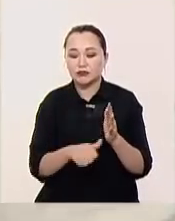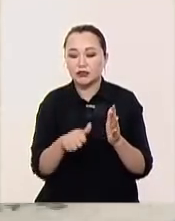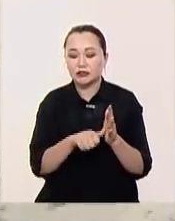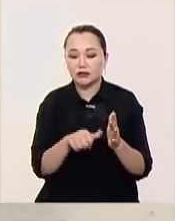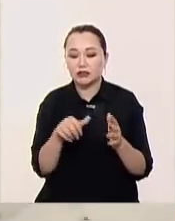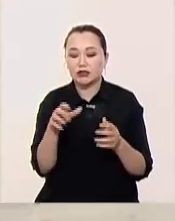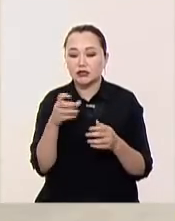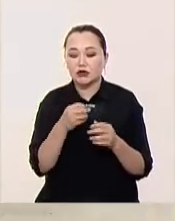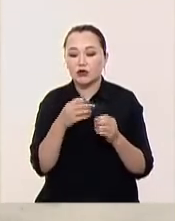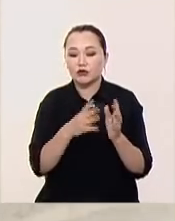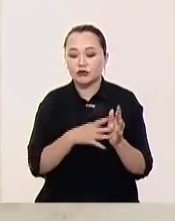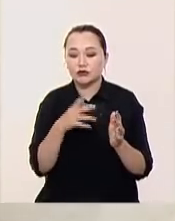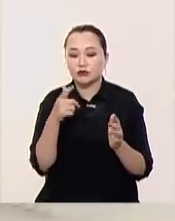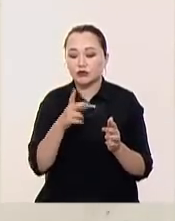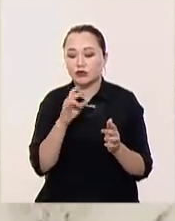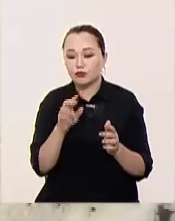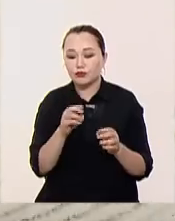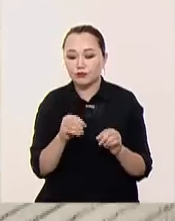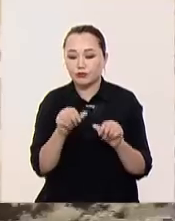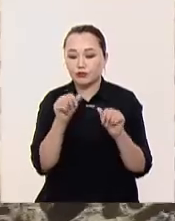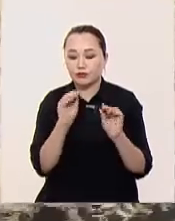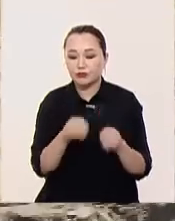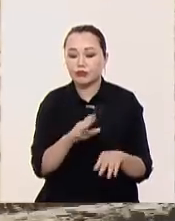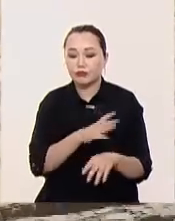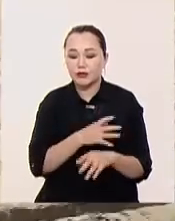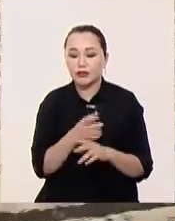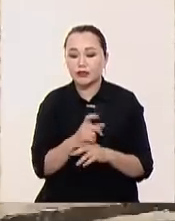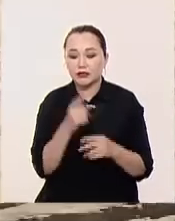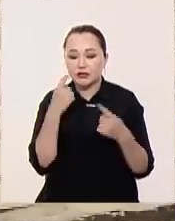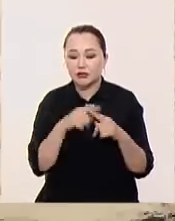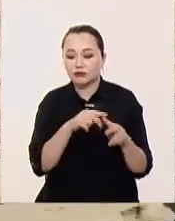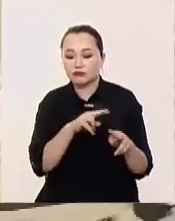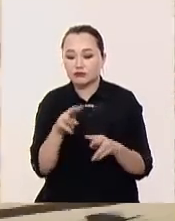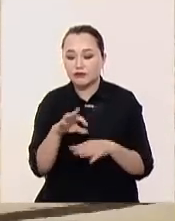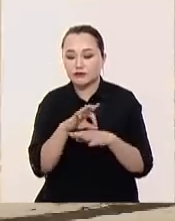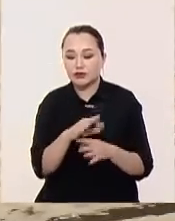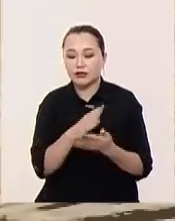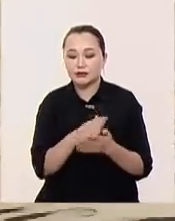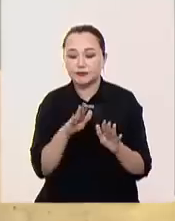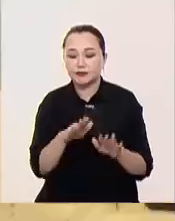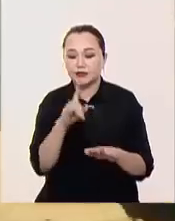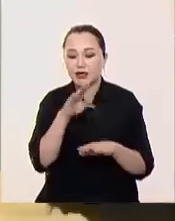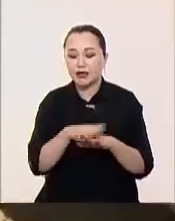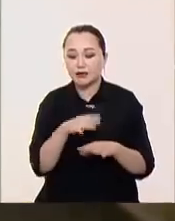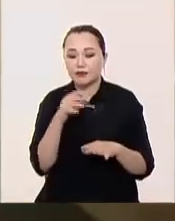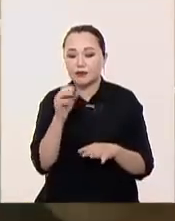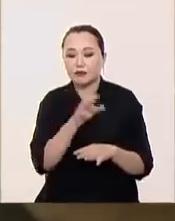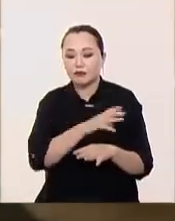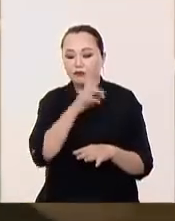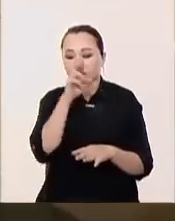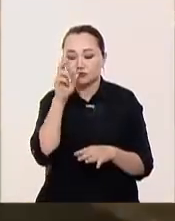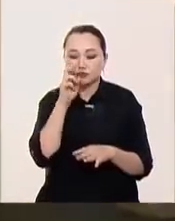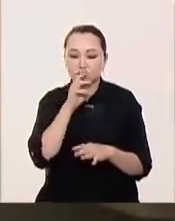819 мың метр куб топырақ төзеген. Қазірде техникалық қадағалау жүргізіліп келеді. Жергілікті әкімдіктің мәліметінше, қазына қаржысынан бөлінген